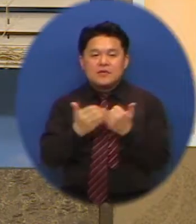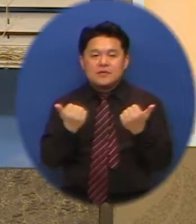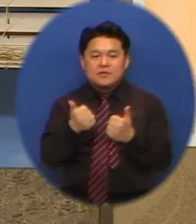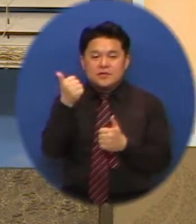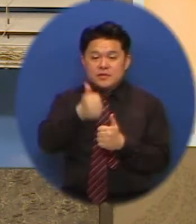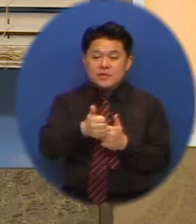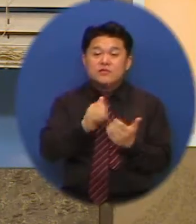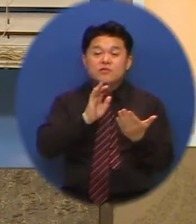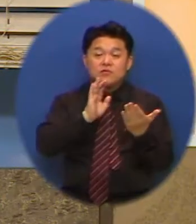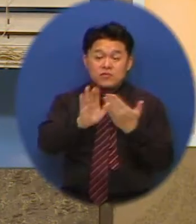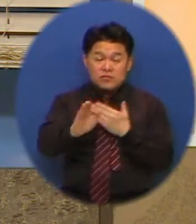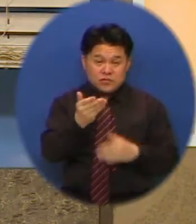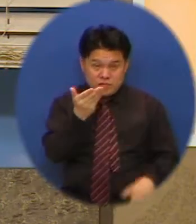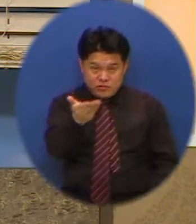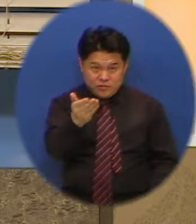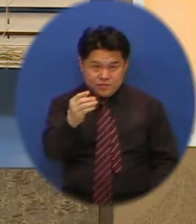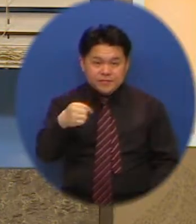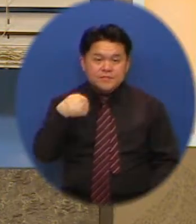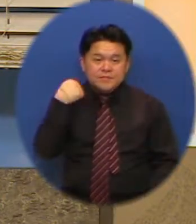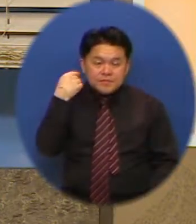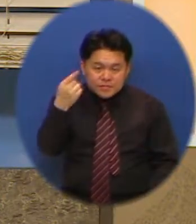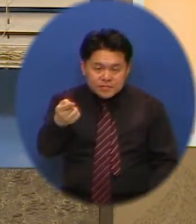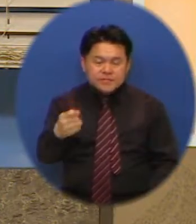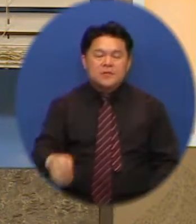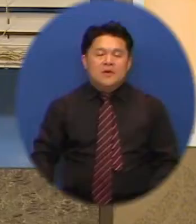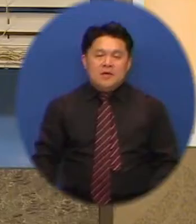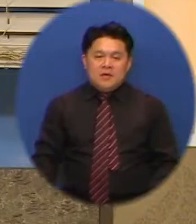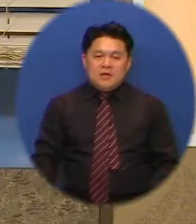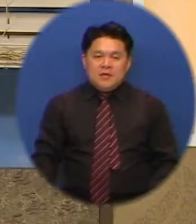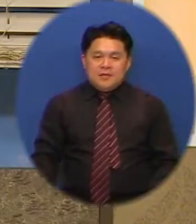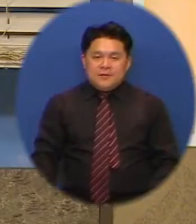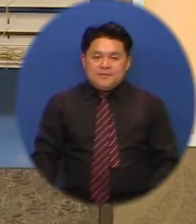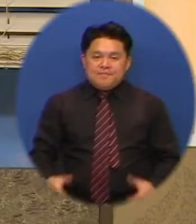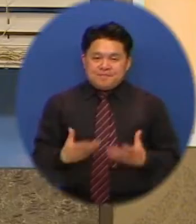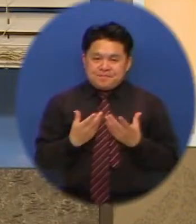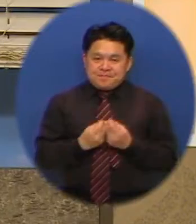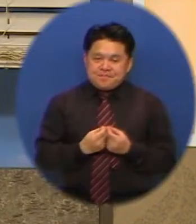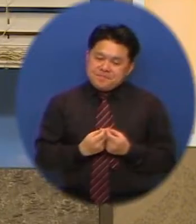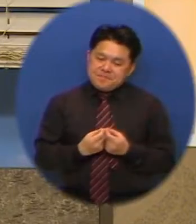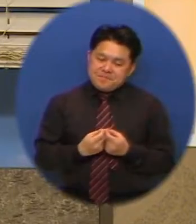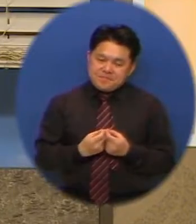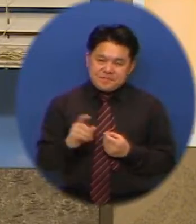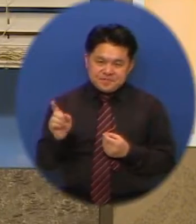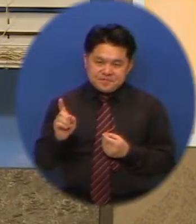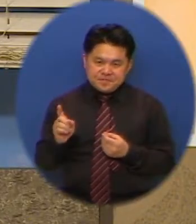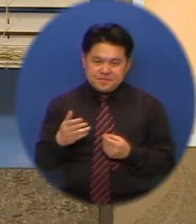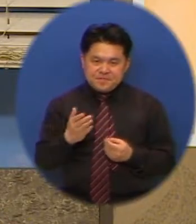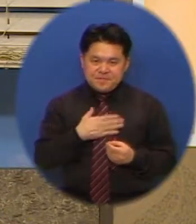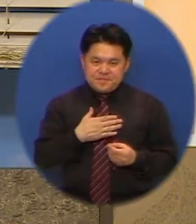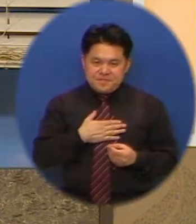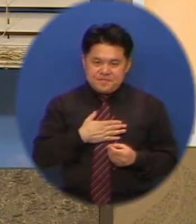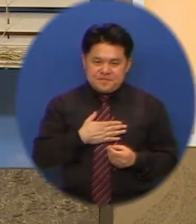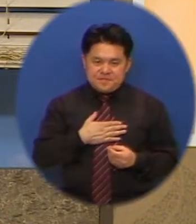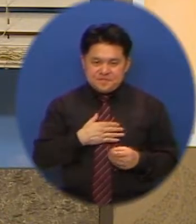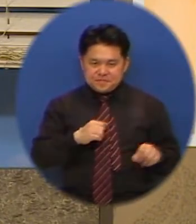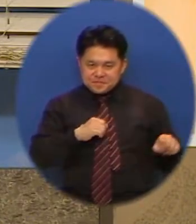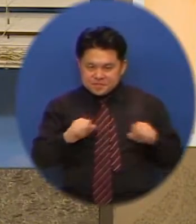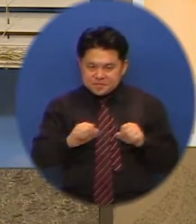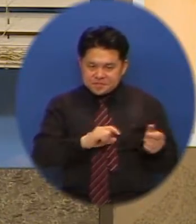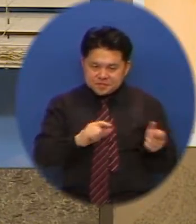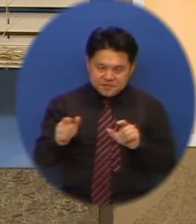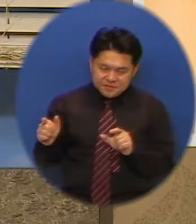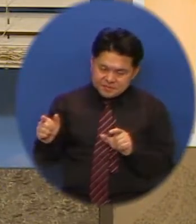하신 이후에 좀 이제 협의회에서 물론 질문이 좀 겹칠 수는 있겠지만 아 내가 이제 좀 이